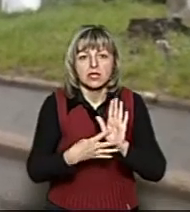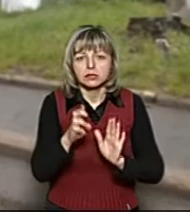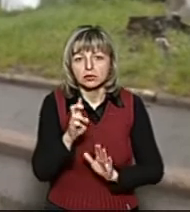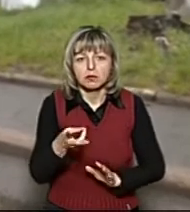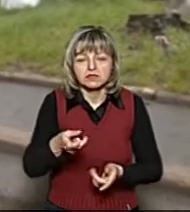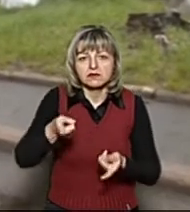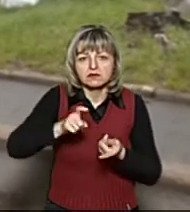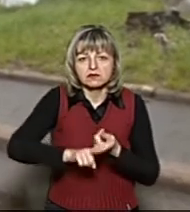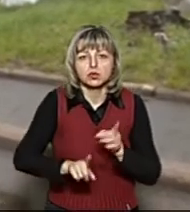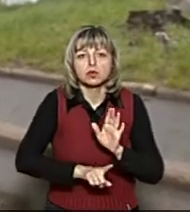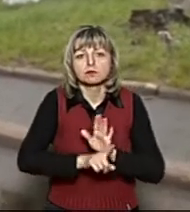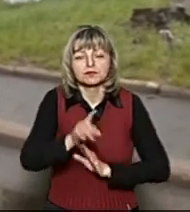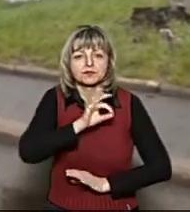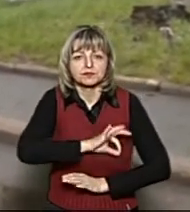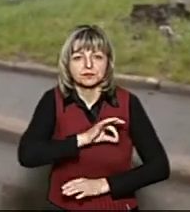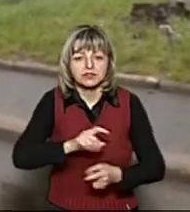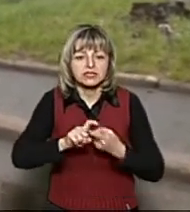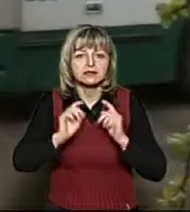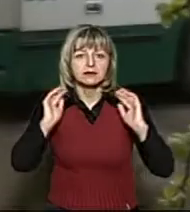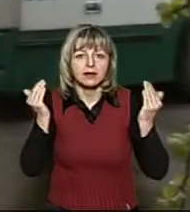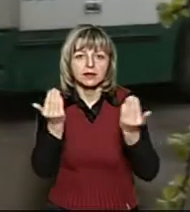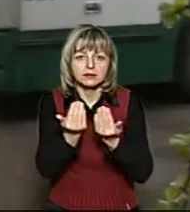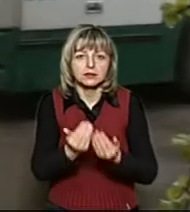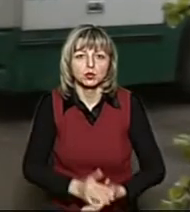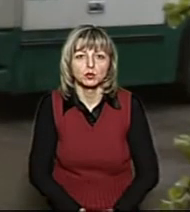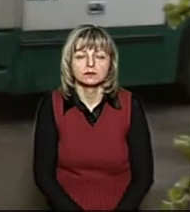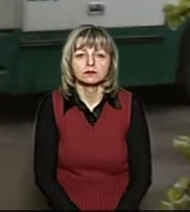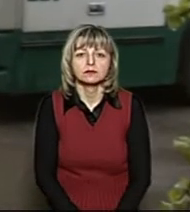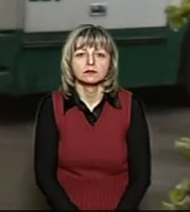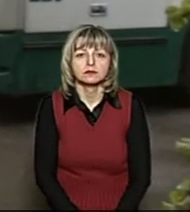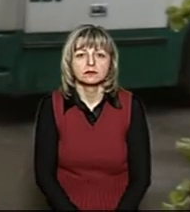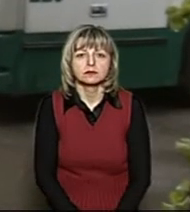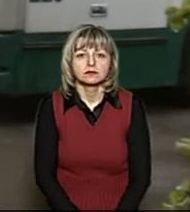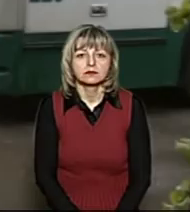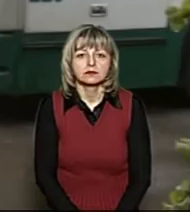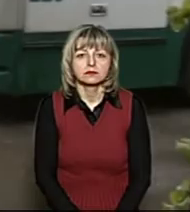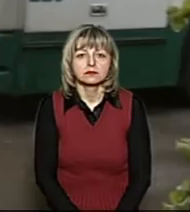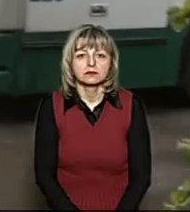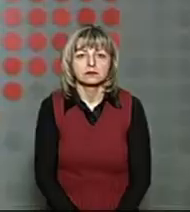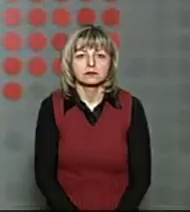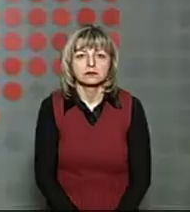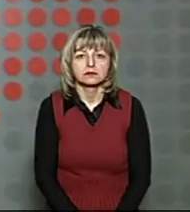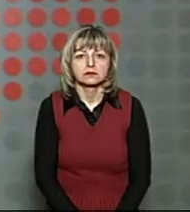березня у зв'язку з впровадженням карантину. Тетяна Біскуп, Віталій Гаврилець. Новини на Суспільному. Луцьк.